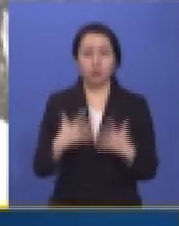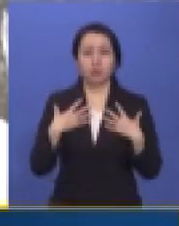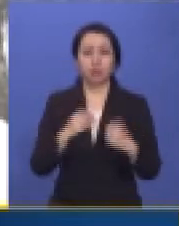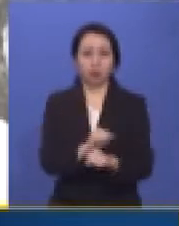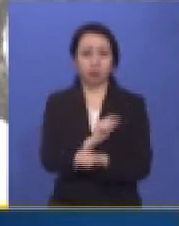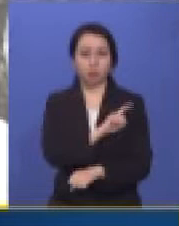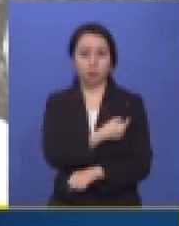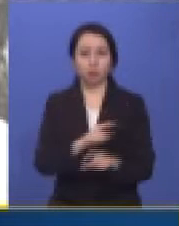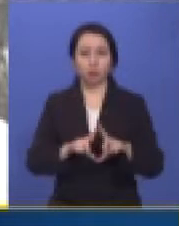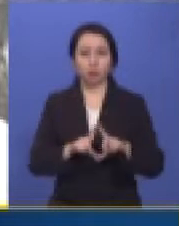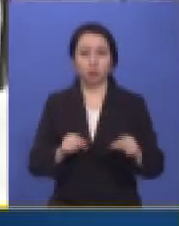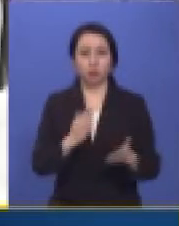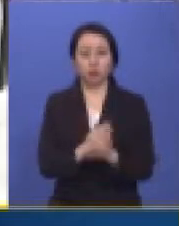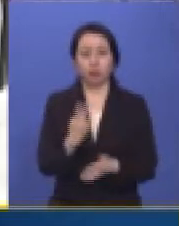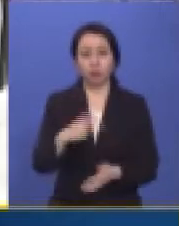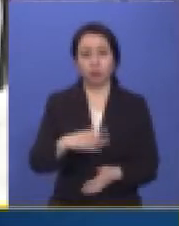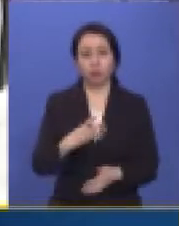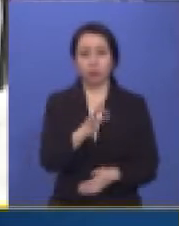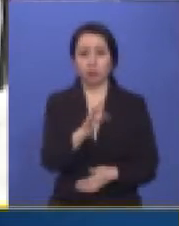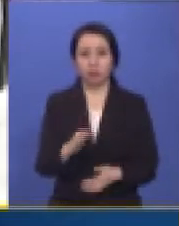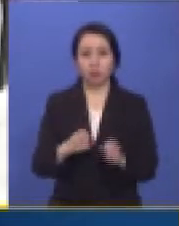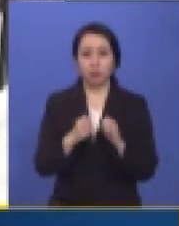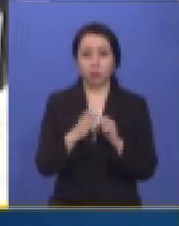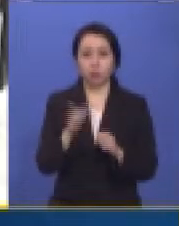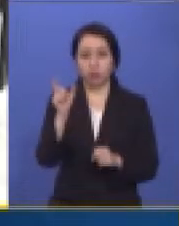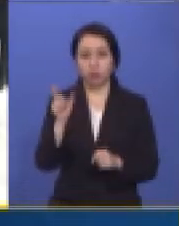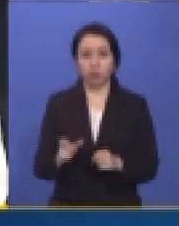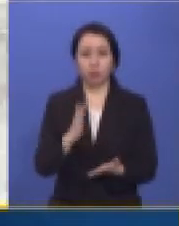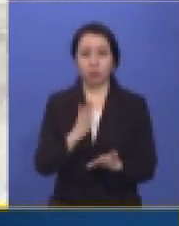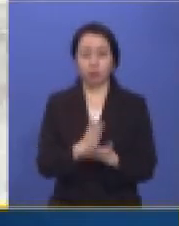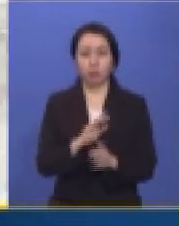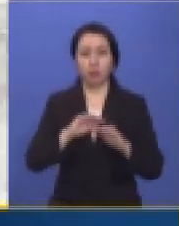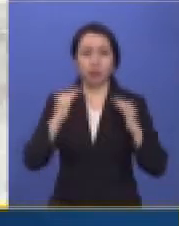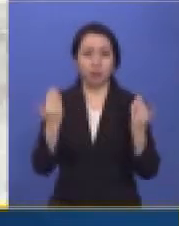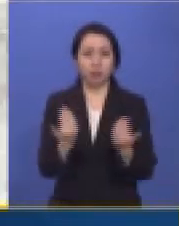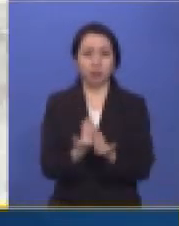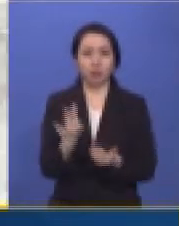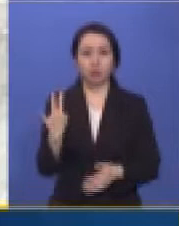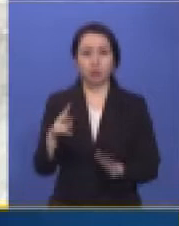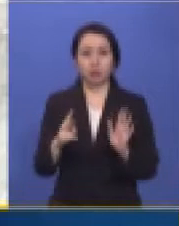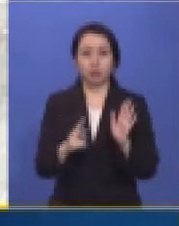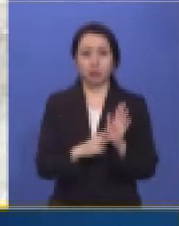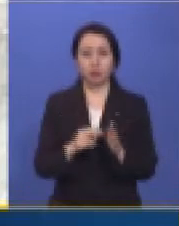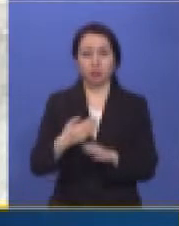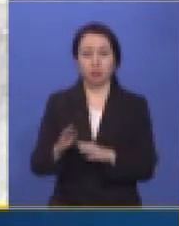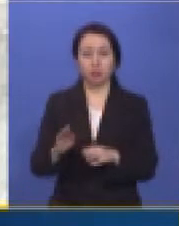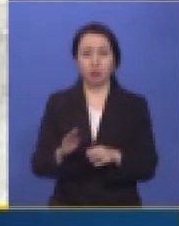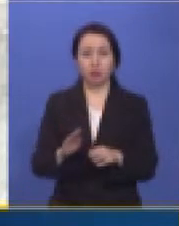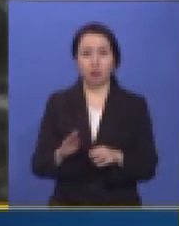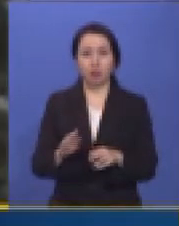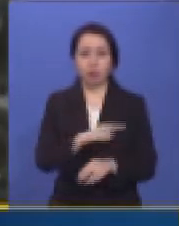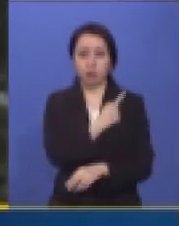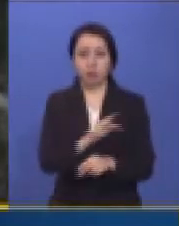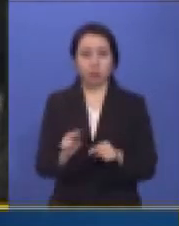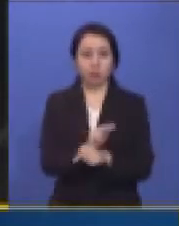здравоохранения, медицинские учреждения загружены на 24%. 14 человек помещены на карантин и 37 в отделение интенсивной